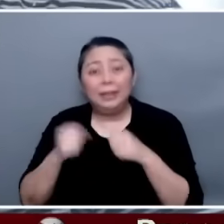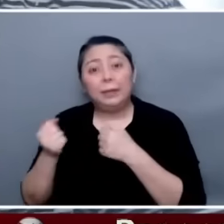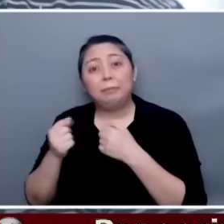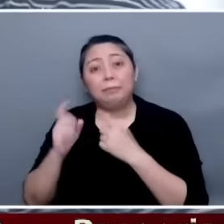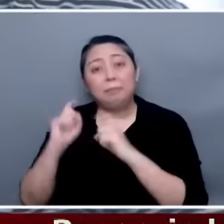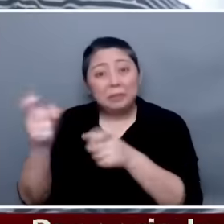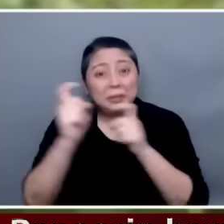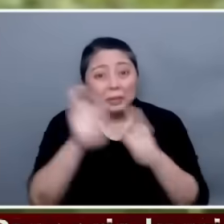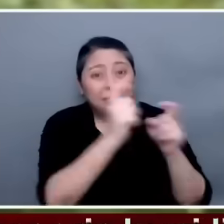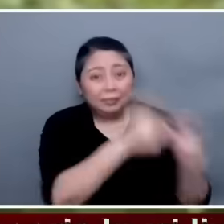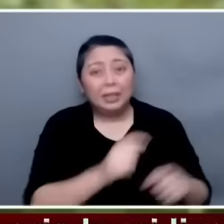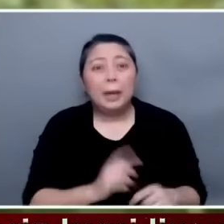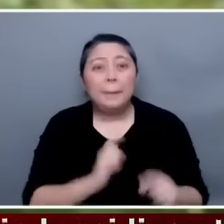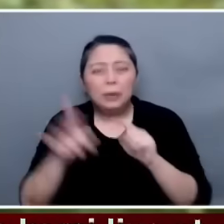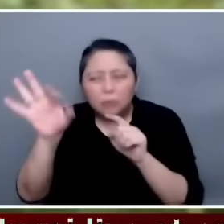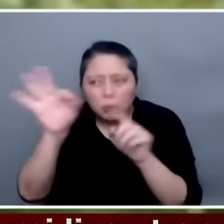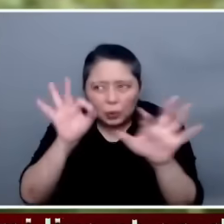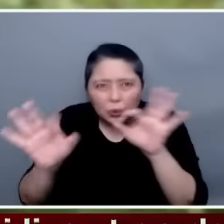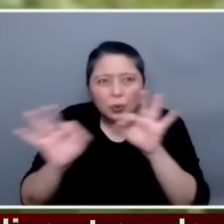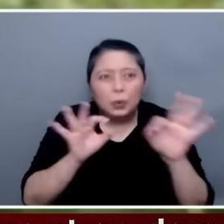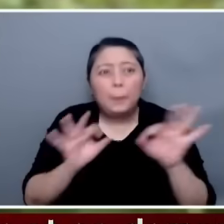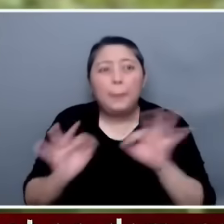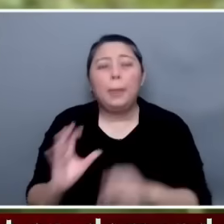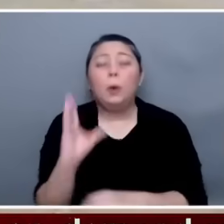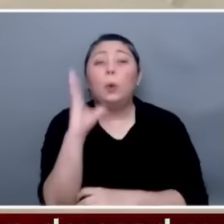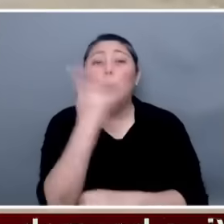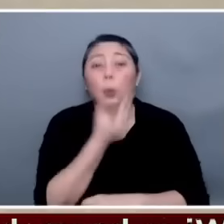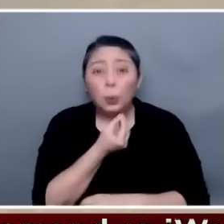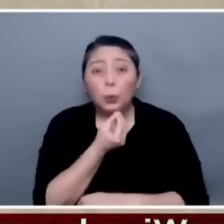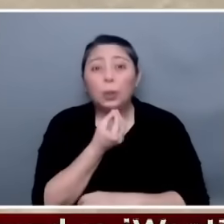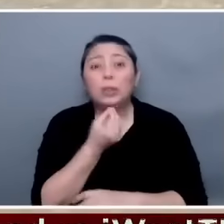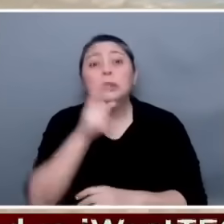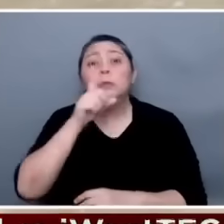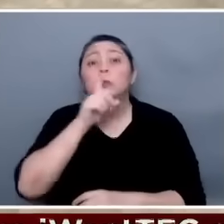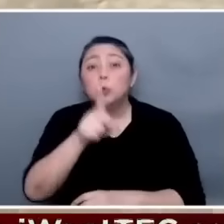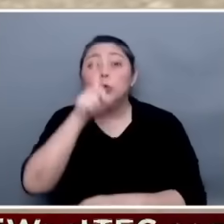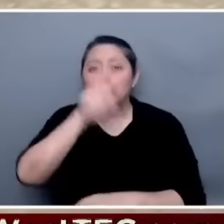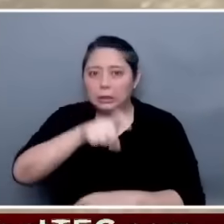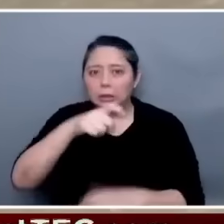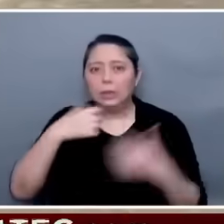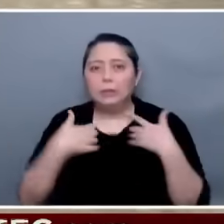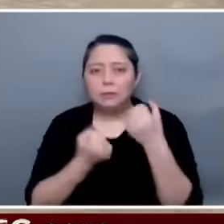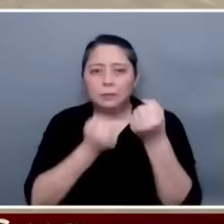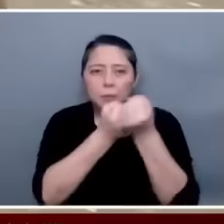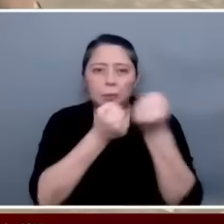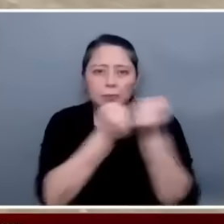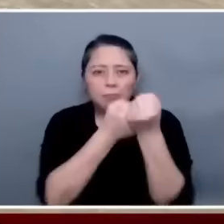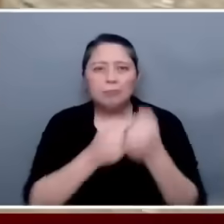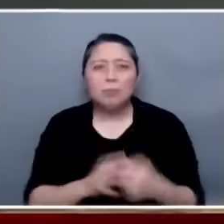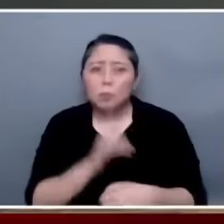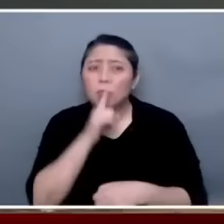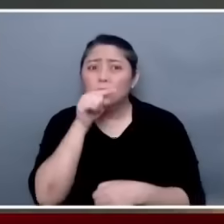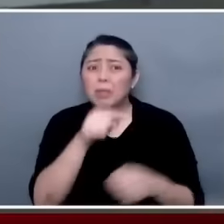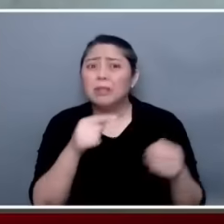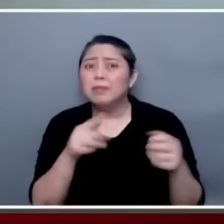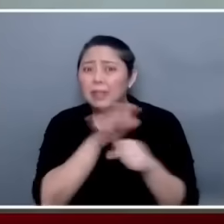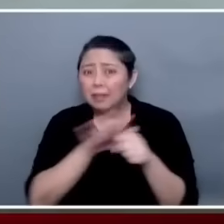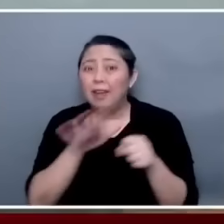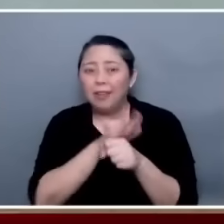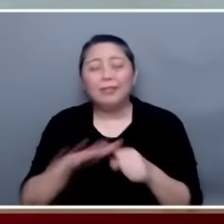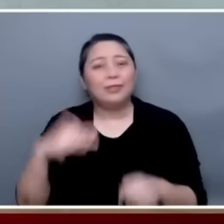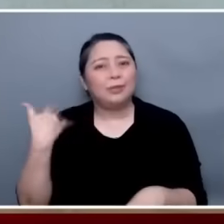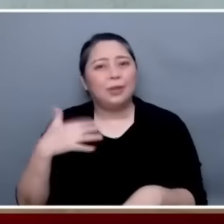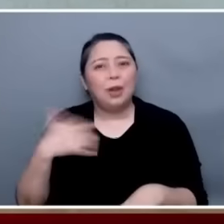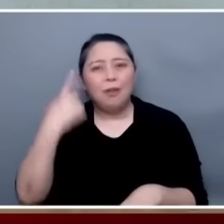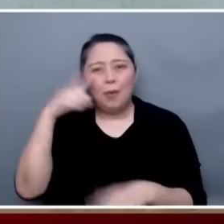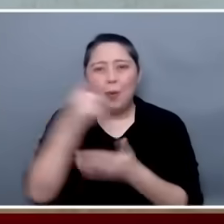ng tulong. Malaking bagay na po yun sa mga taga nakatira dito. Kasabay man lang ng mga isang linggo, dalawang linggo, ayos na rin. Ang iba na walang